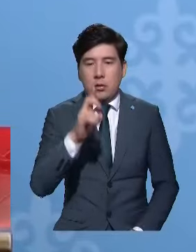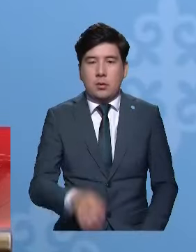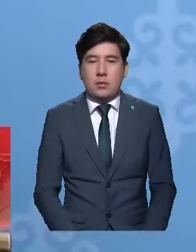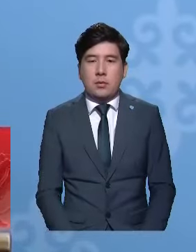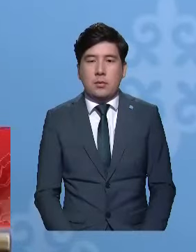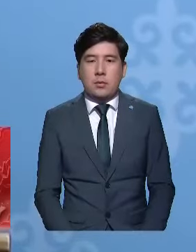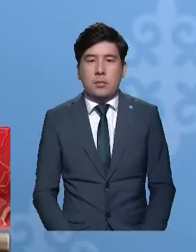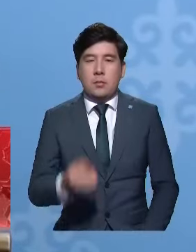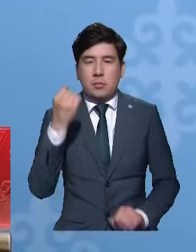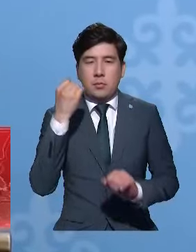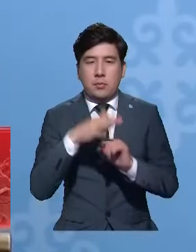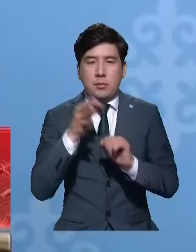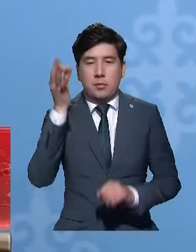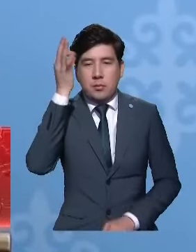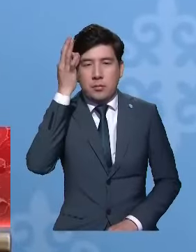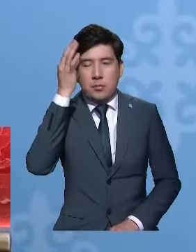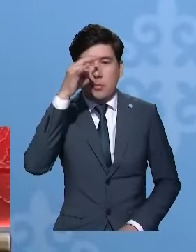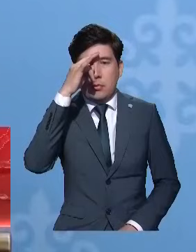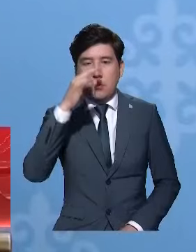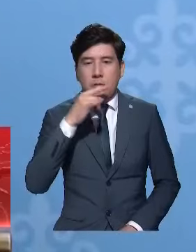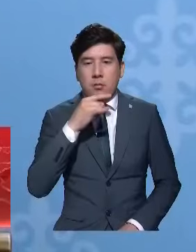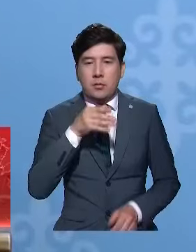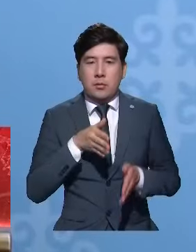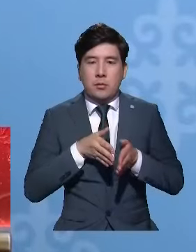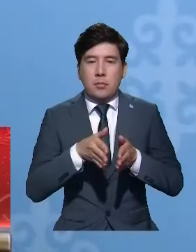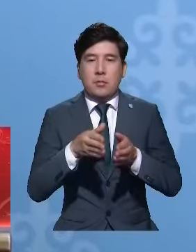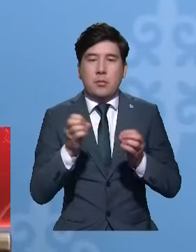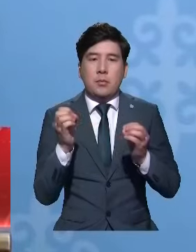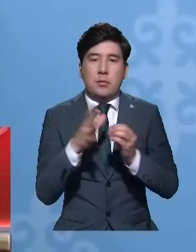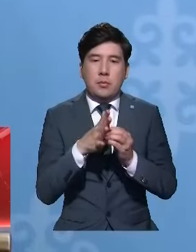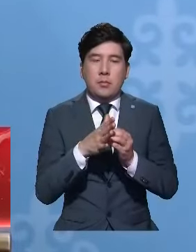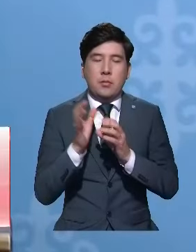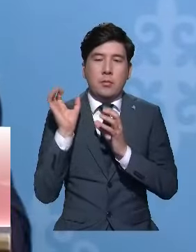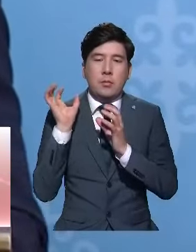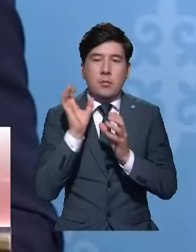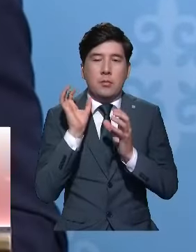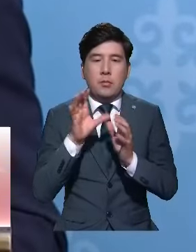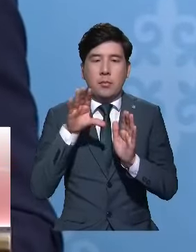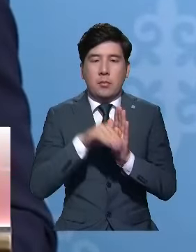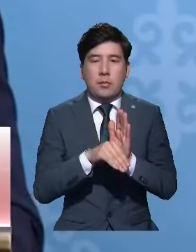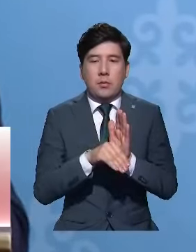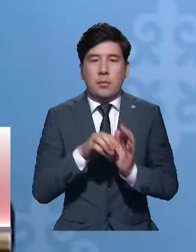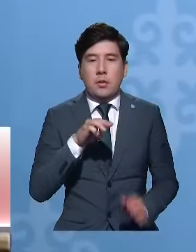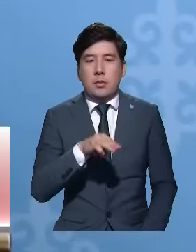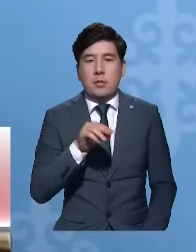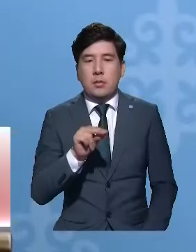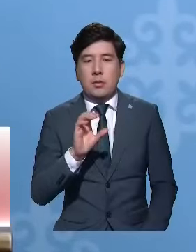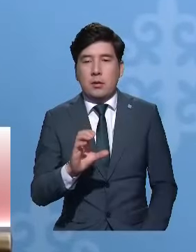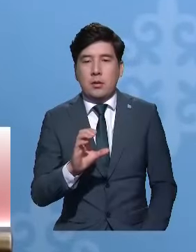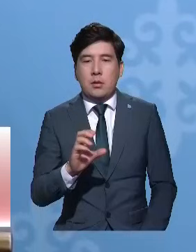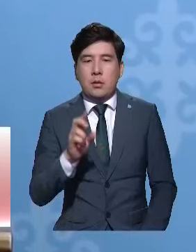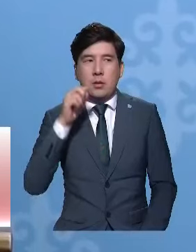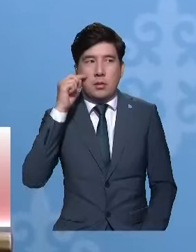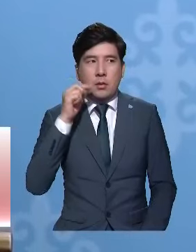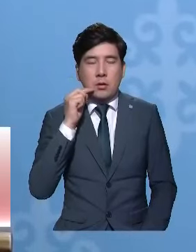Как вы помните, два дня назад казахстанскую границу пересекла колонна из 15 грузовых автомобилей и одного внедорожника МЧС Кыргызской Республики